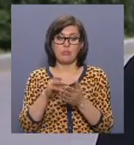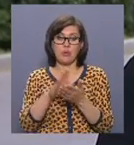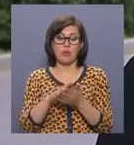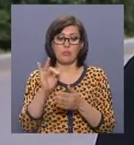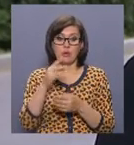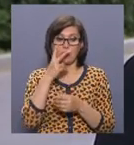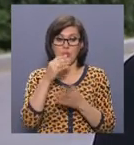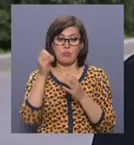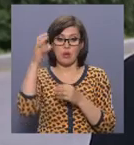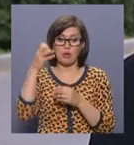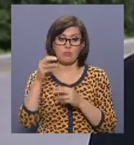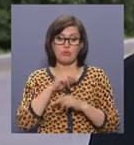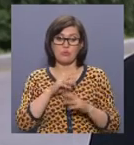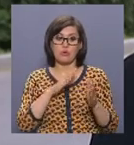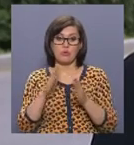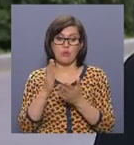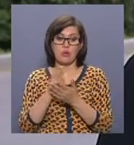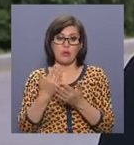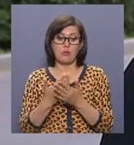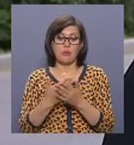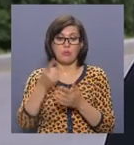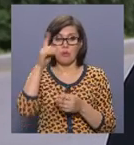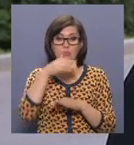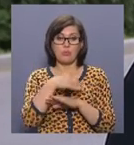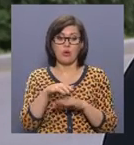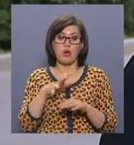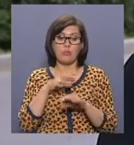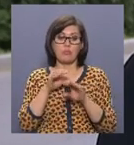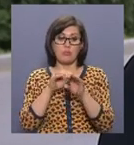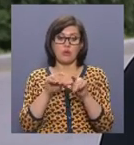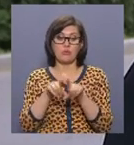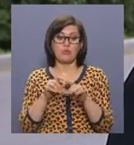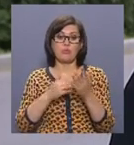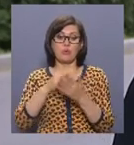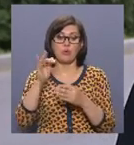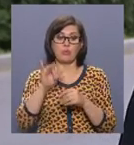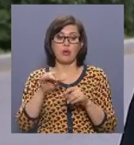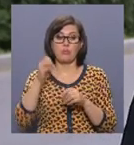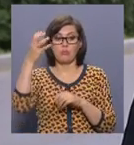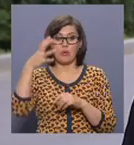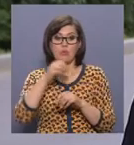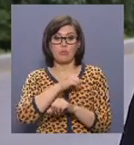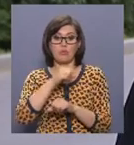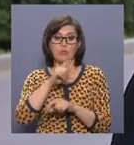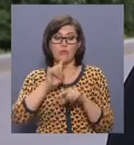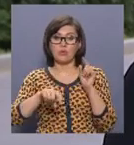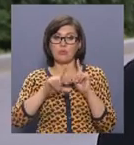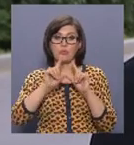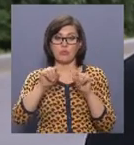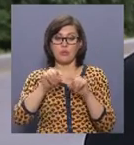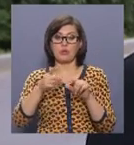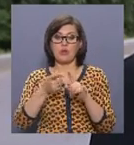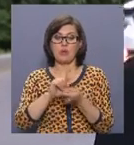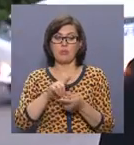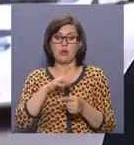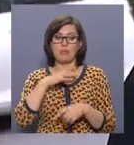Соған қарап бағдаршамның жұмысы реттеледі. Мысалы, белгілі бір көшеде қозғалыс қарқыны жоғары болса, бағдаршам көліктерді көбірек өткізеді. Бұдан бөлек